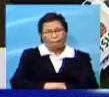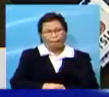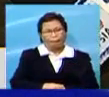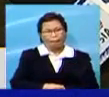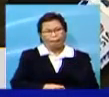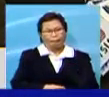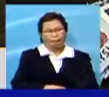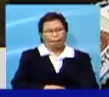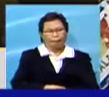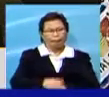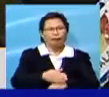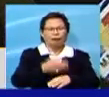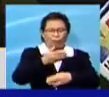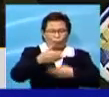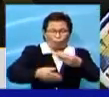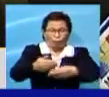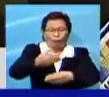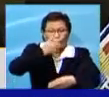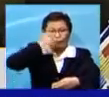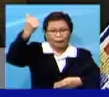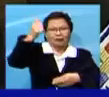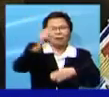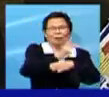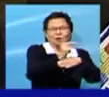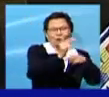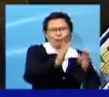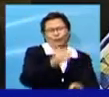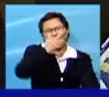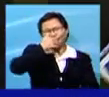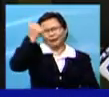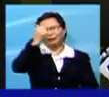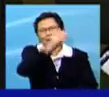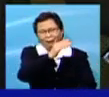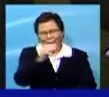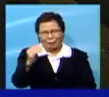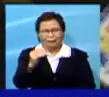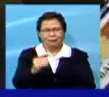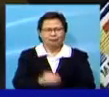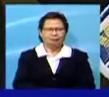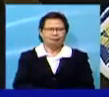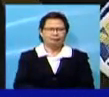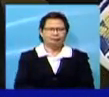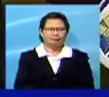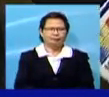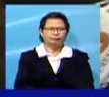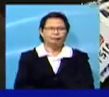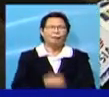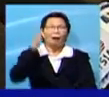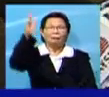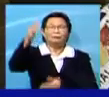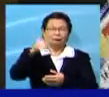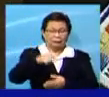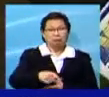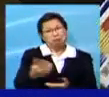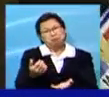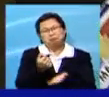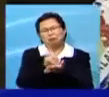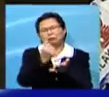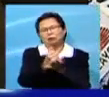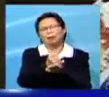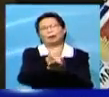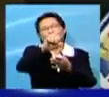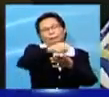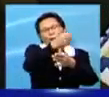prestasi yang lebih baik di kalangan korporat. Jadi ini bakal membantu Bursa